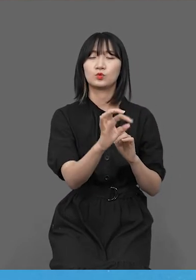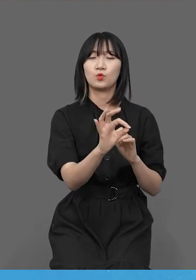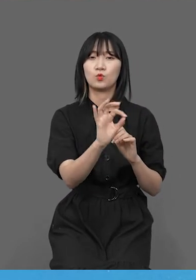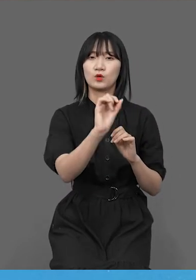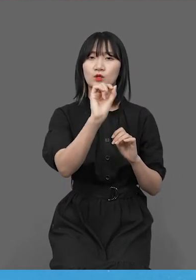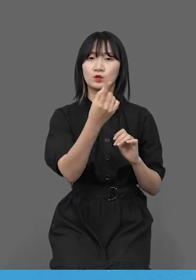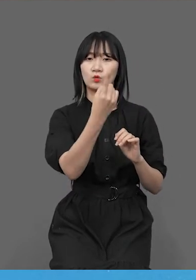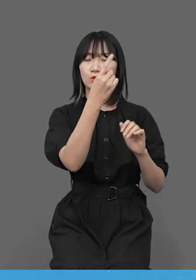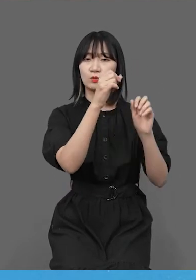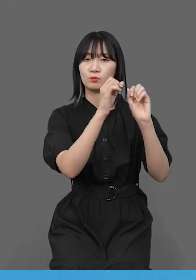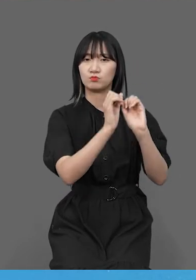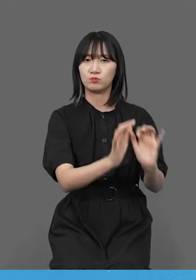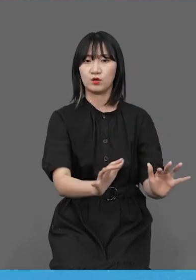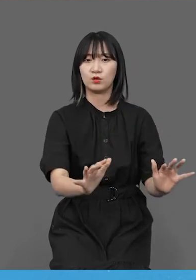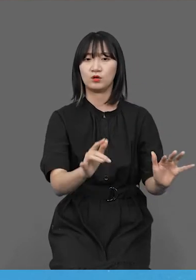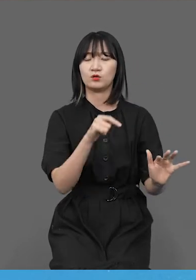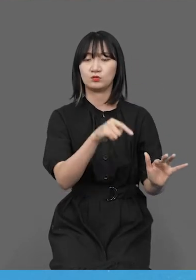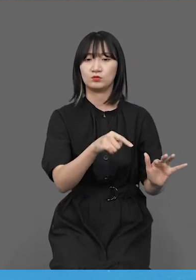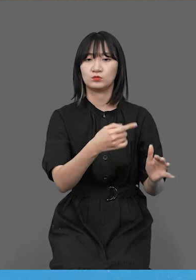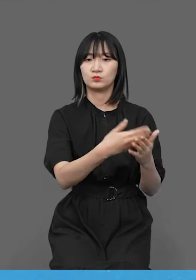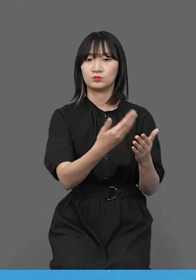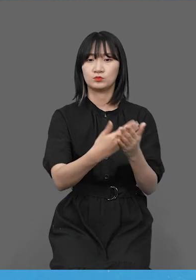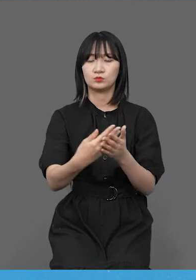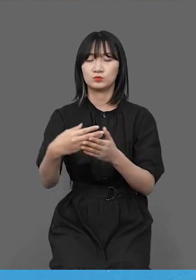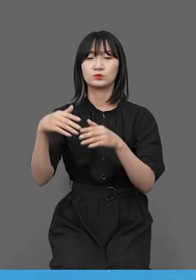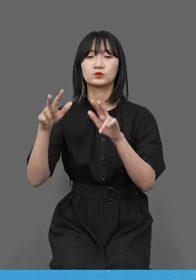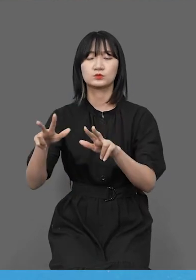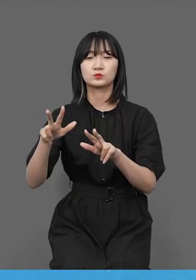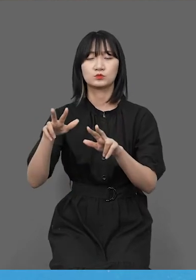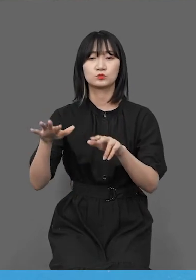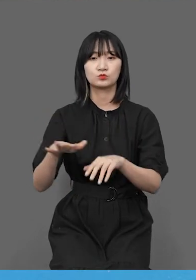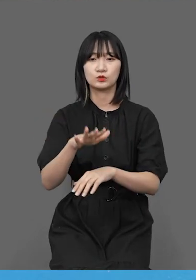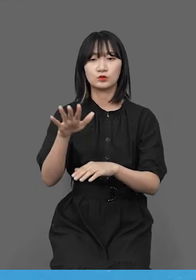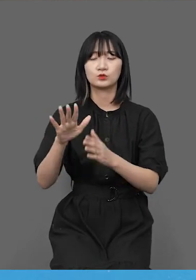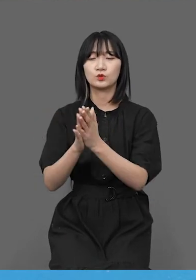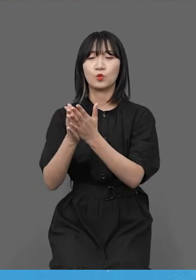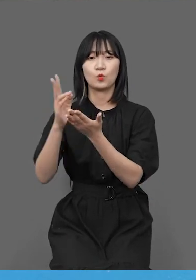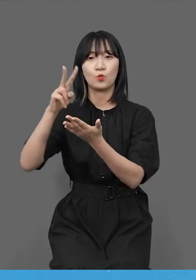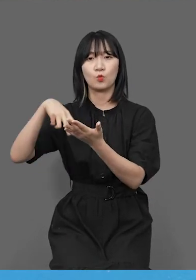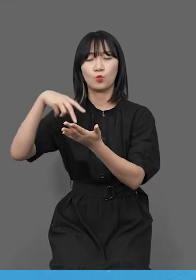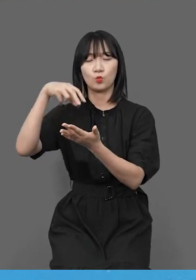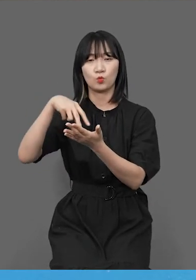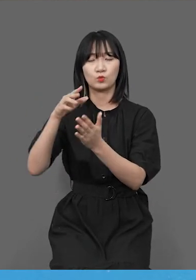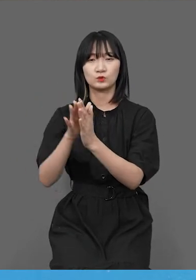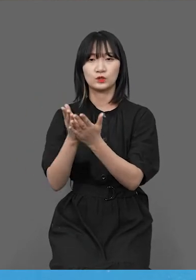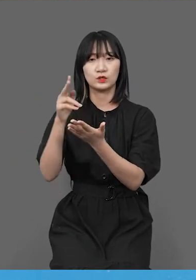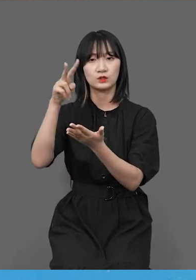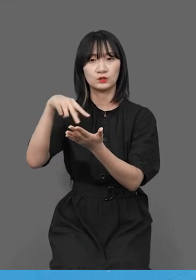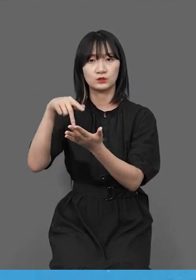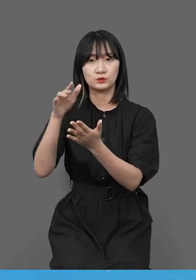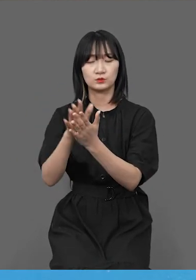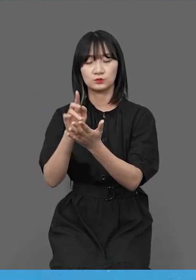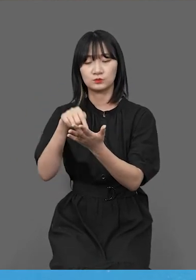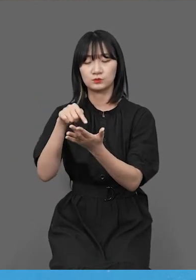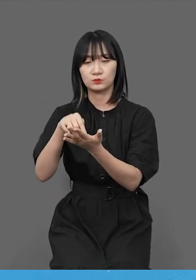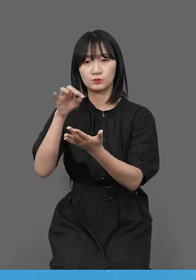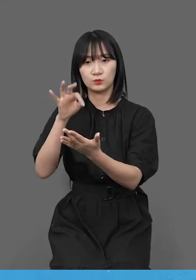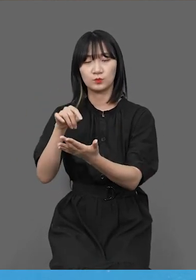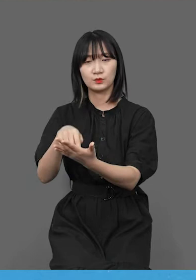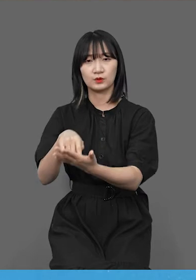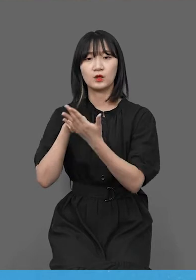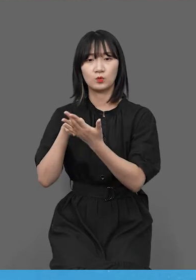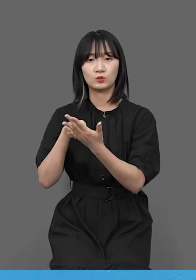표현했던 그림이에요. 오른쪽 그림은 뭐 지금 우리 교과서에 나오는 그림입니다. 그래서 다윈의 아이디어가 거의 그대로